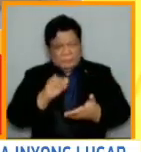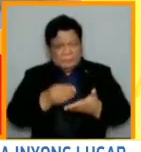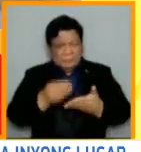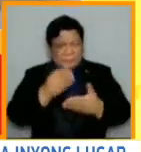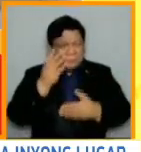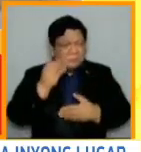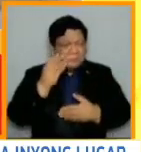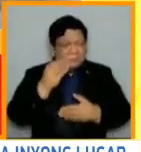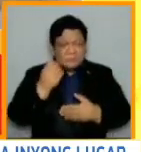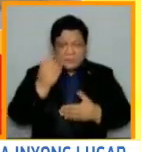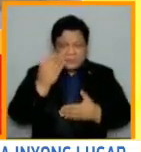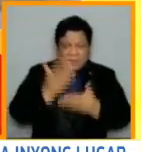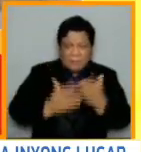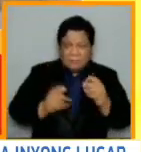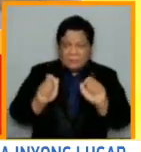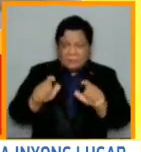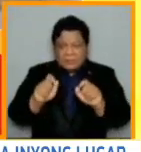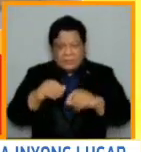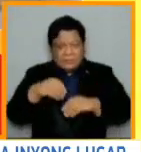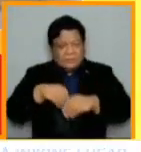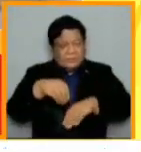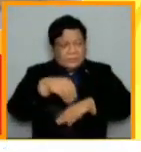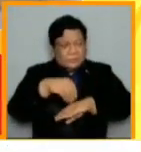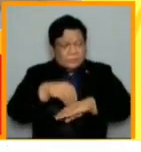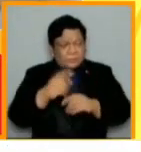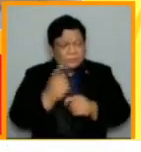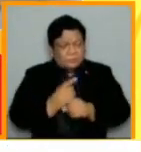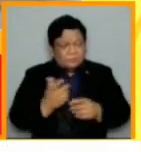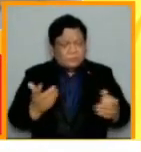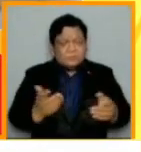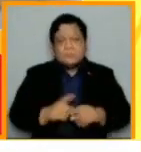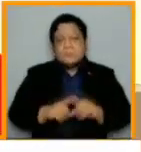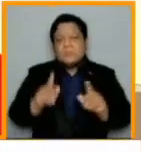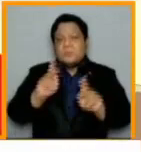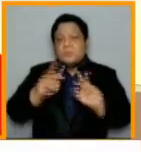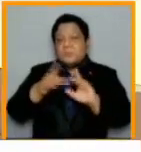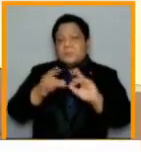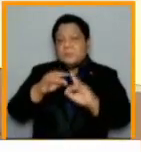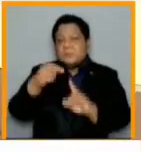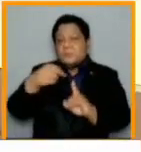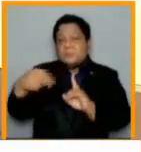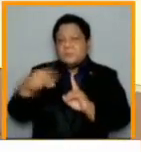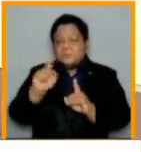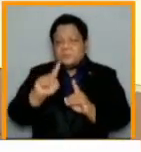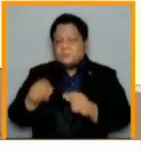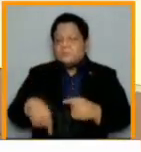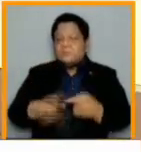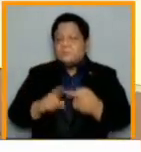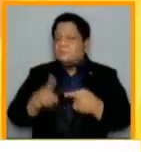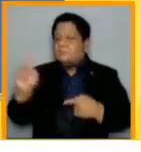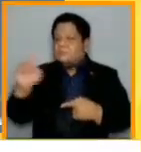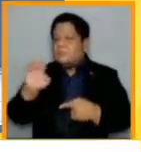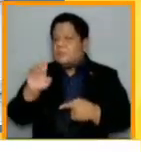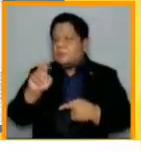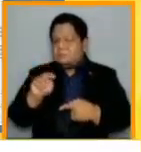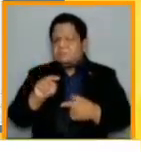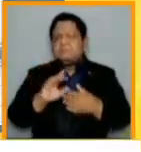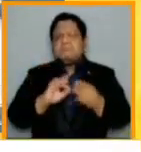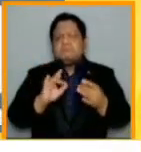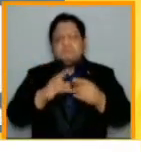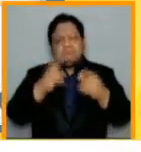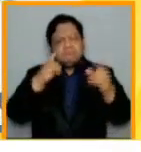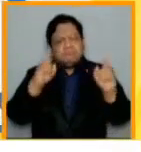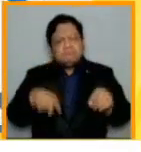diba? Exactly. Pero narito ang boses ng masa. Sang-ayon dyan si Eden niya, karamihan daw kasi sa mga sari-sari store